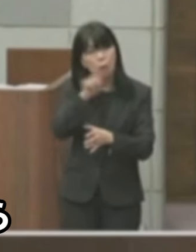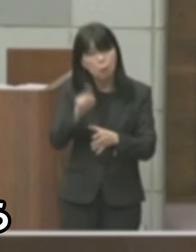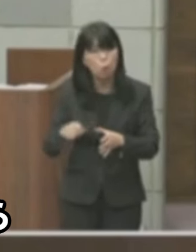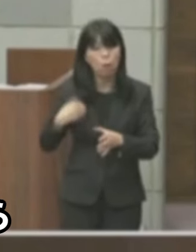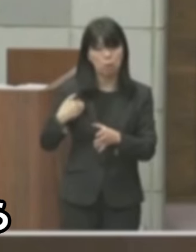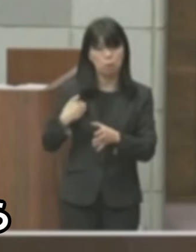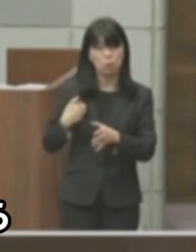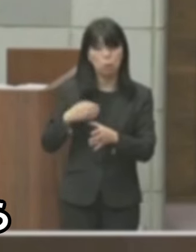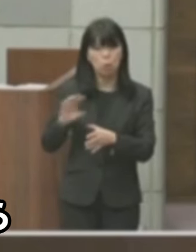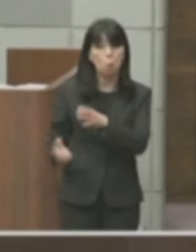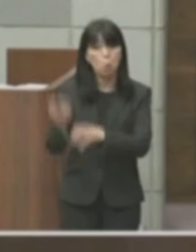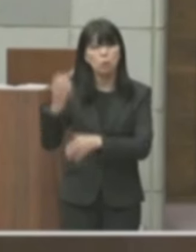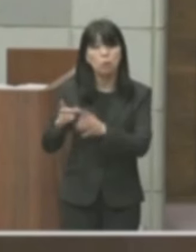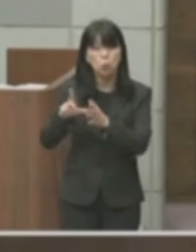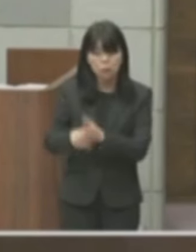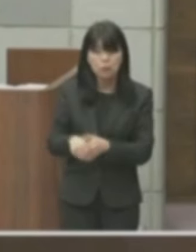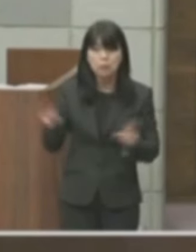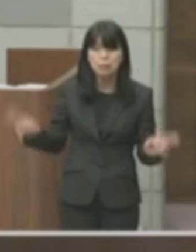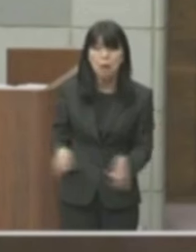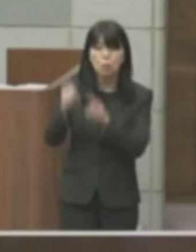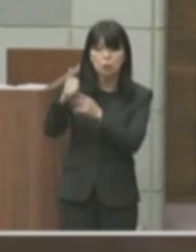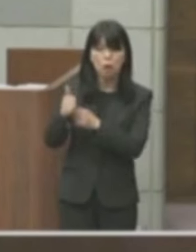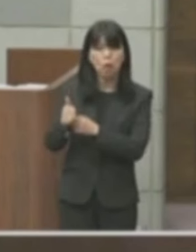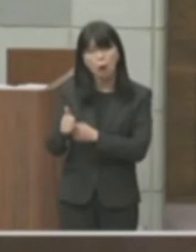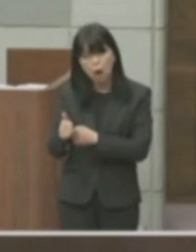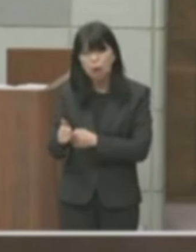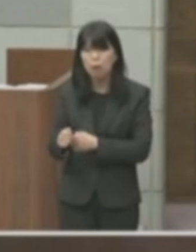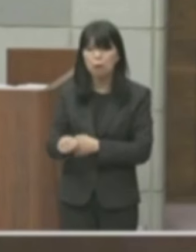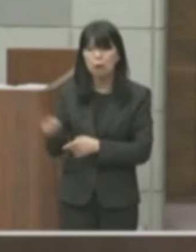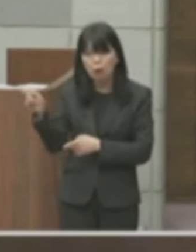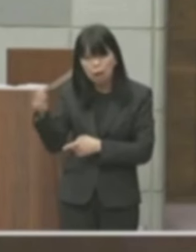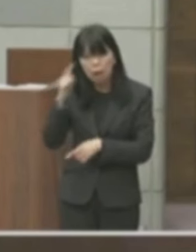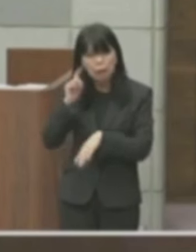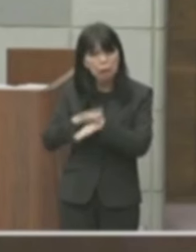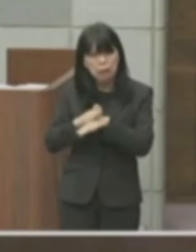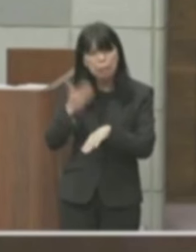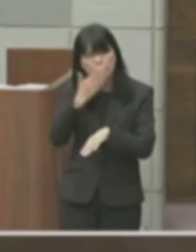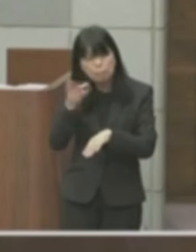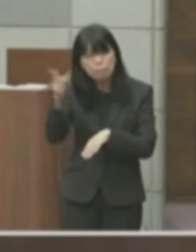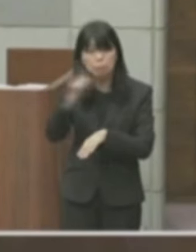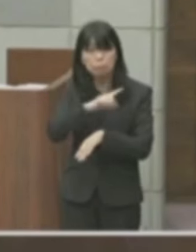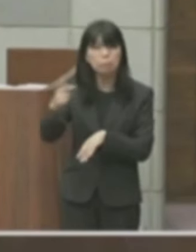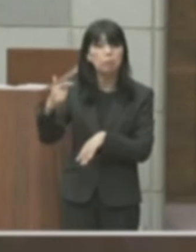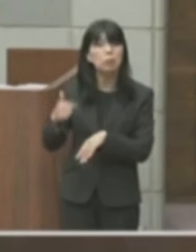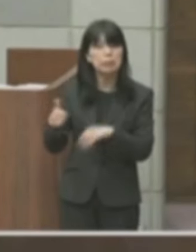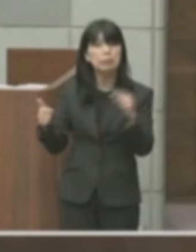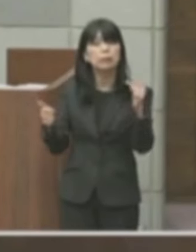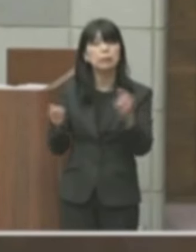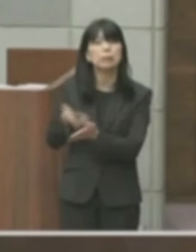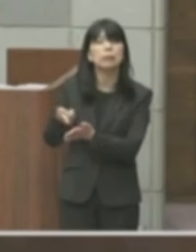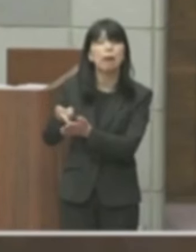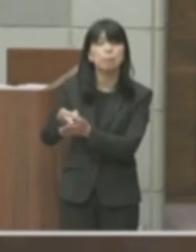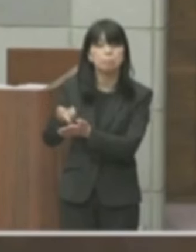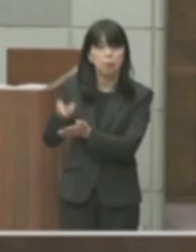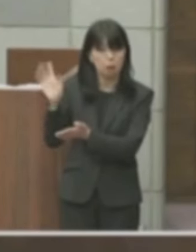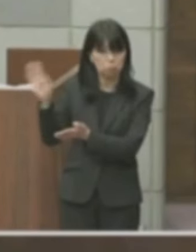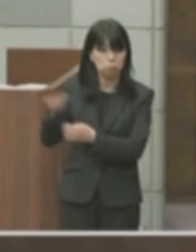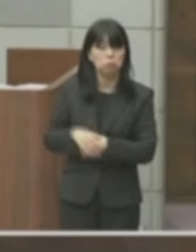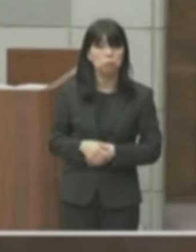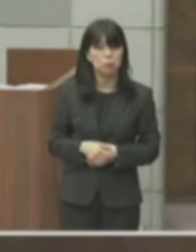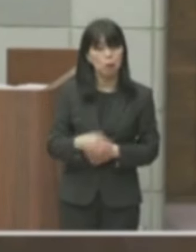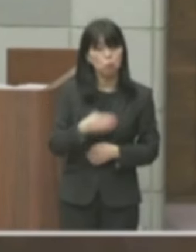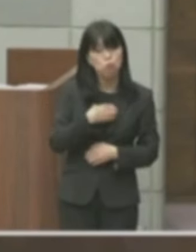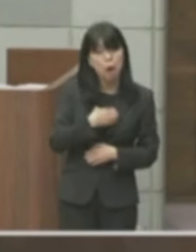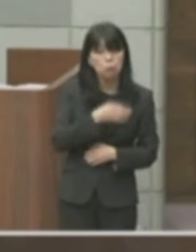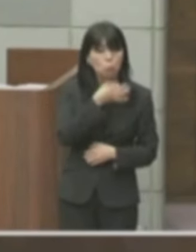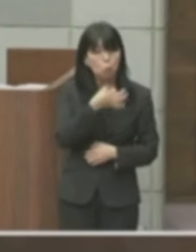も、専門家からずさんすぎると厳しい批判の声があることもその理由の一つであります。不安の